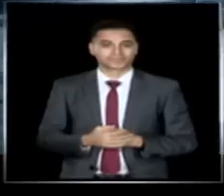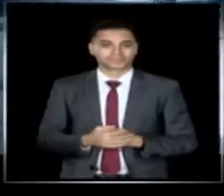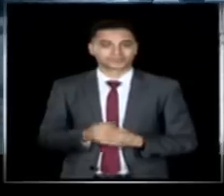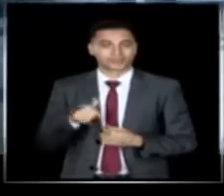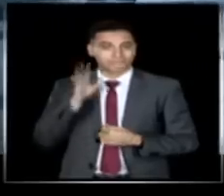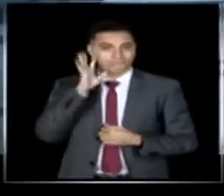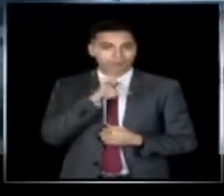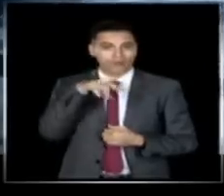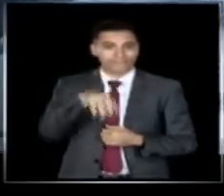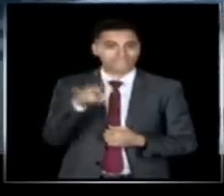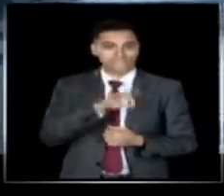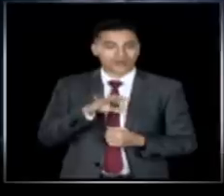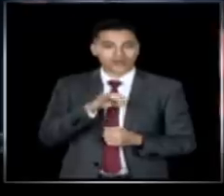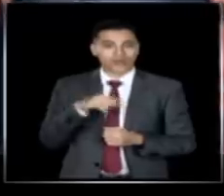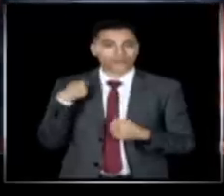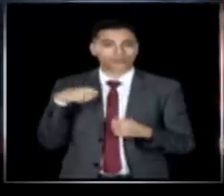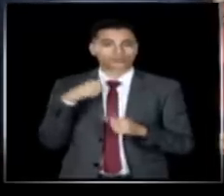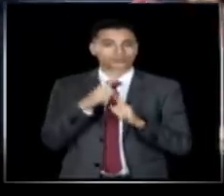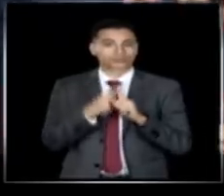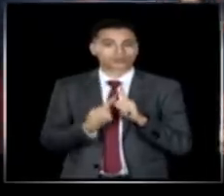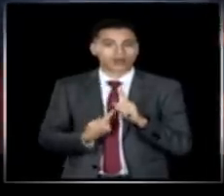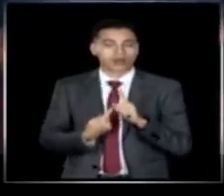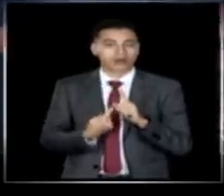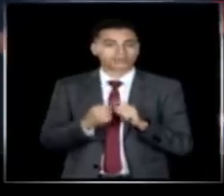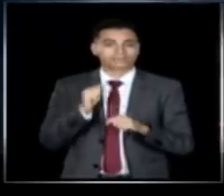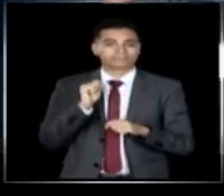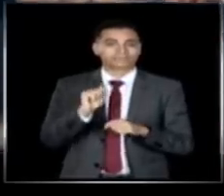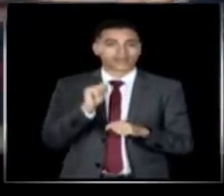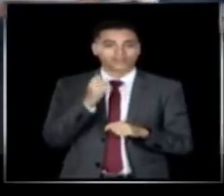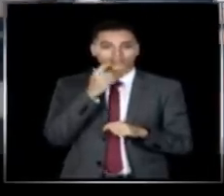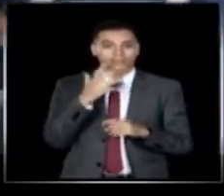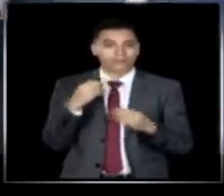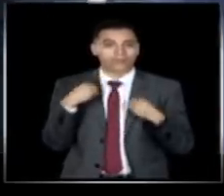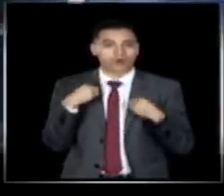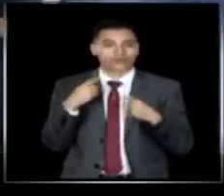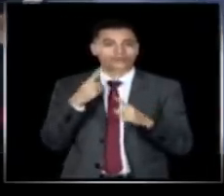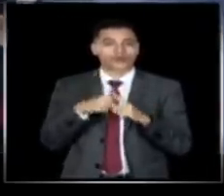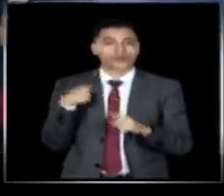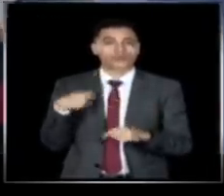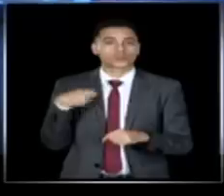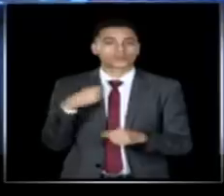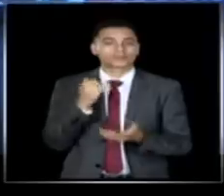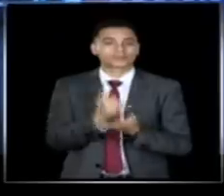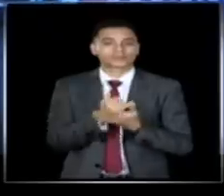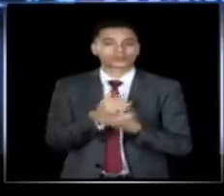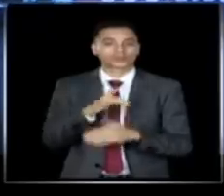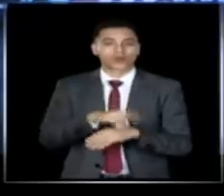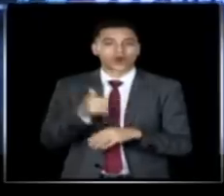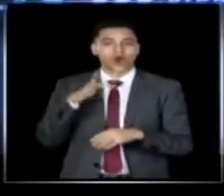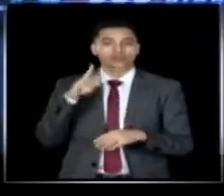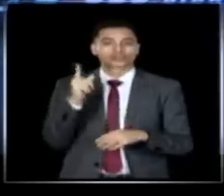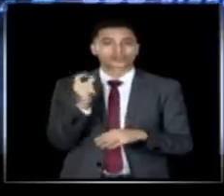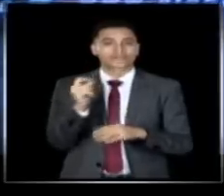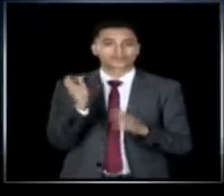بمقر وزارة الشباب والرياضة وفي حضور السيد الوزير الدكتور أشرف صبحي، أعلن